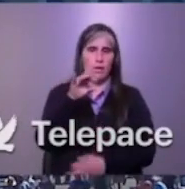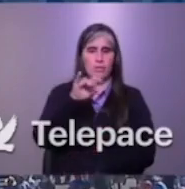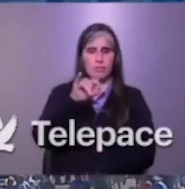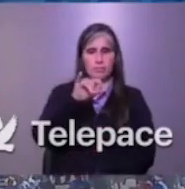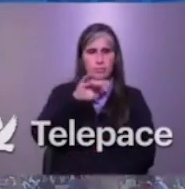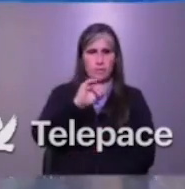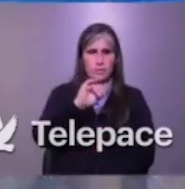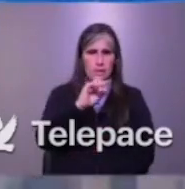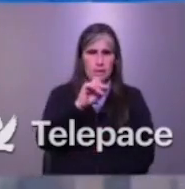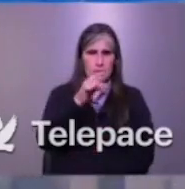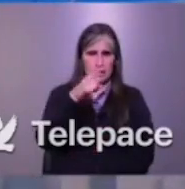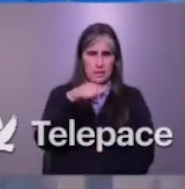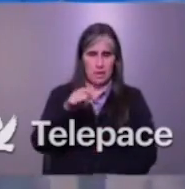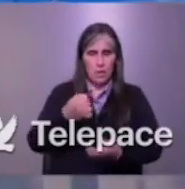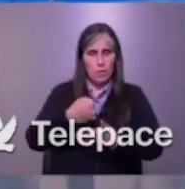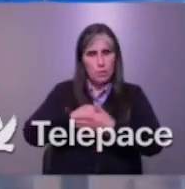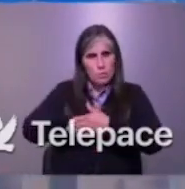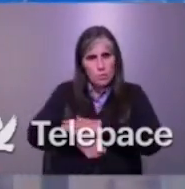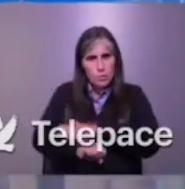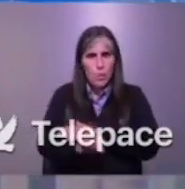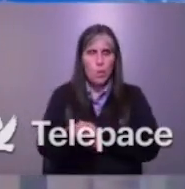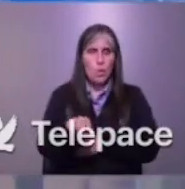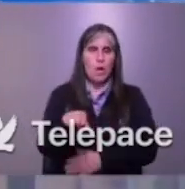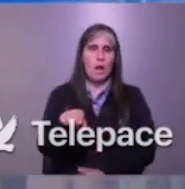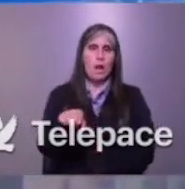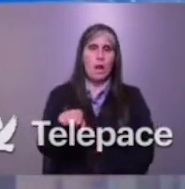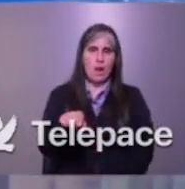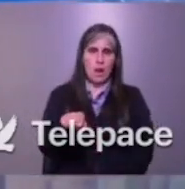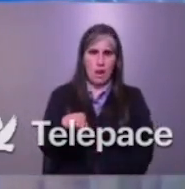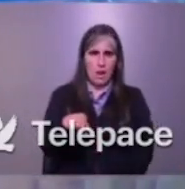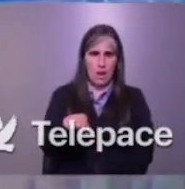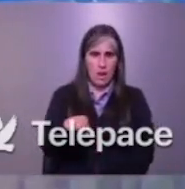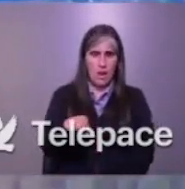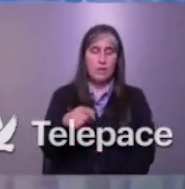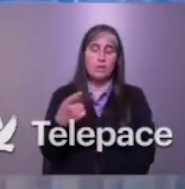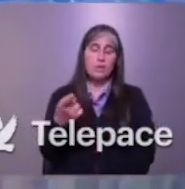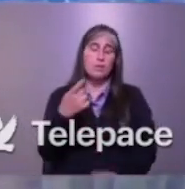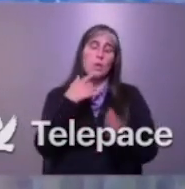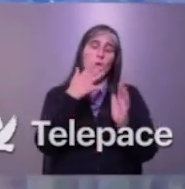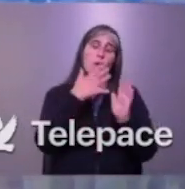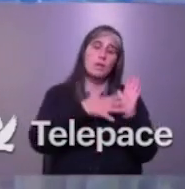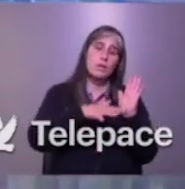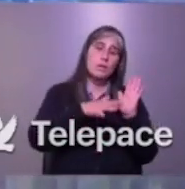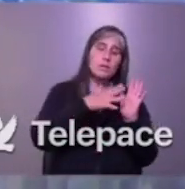canteranno: sono in te tutte le mie sorgenti.